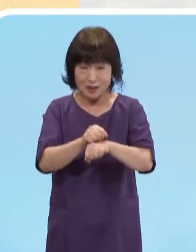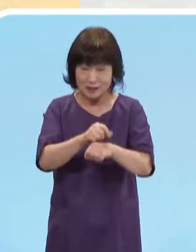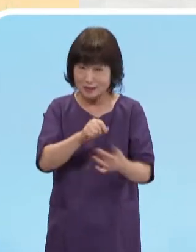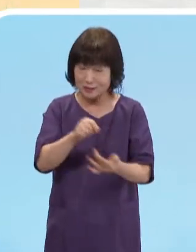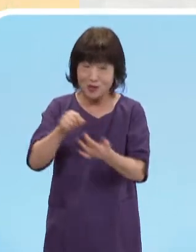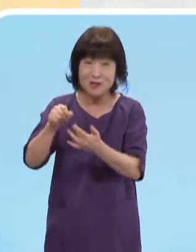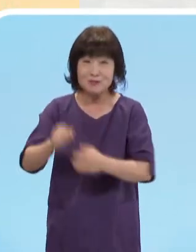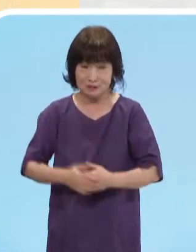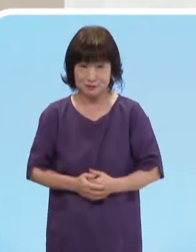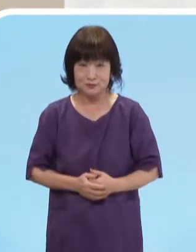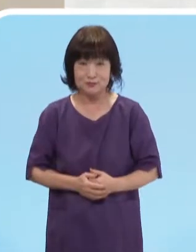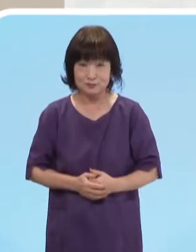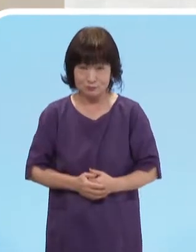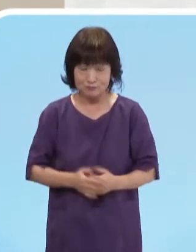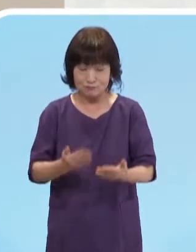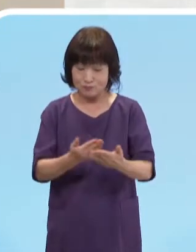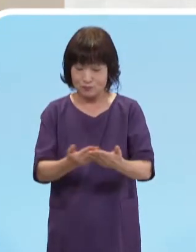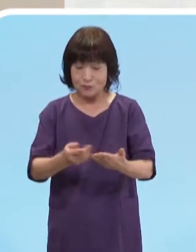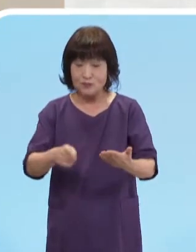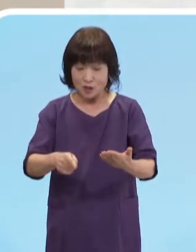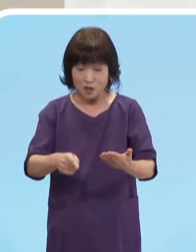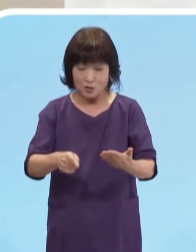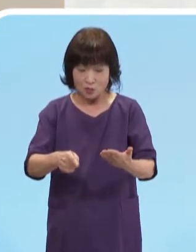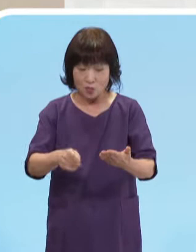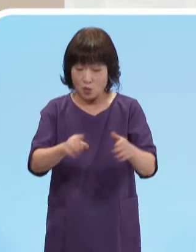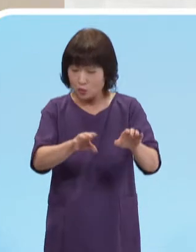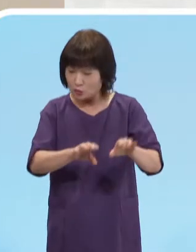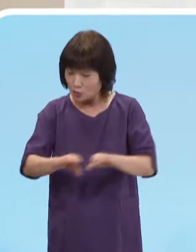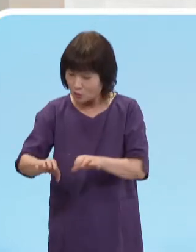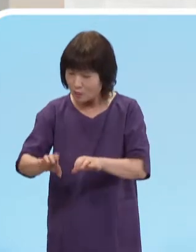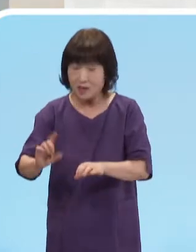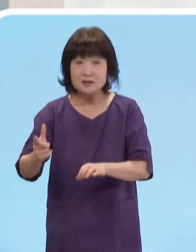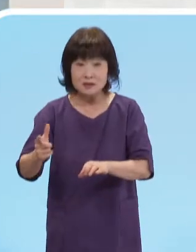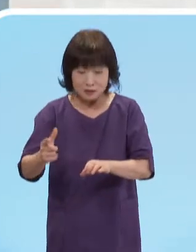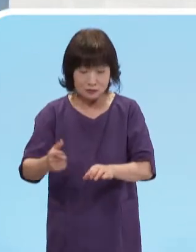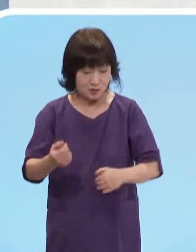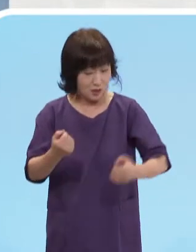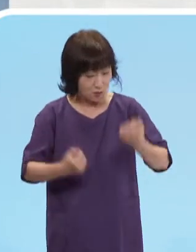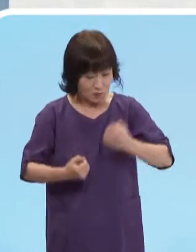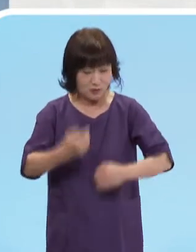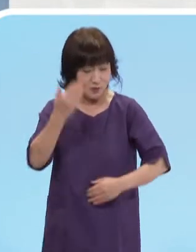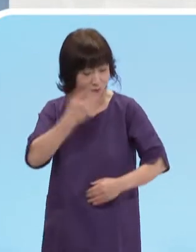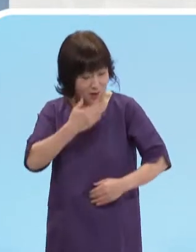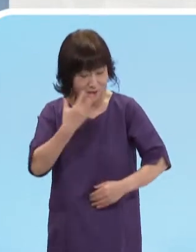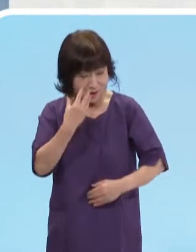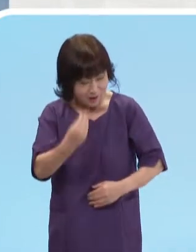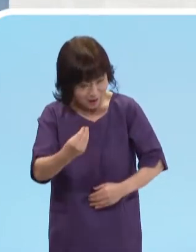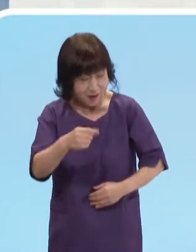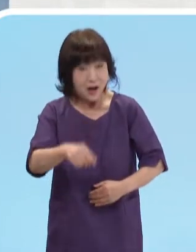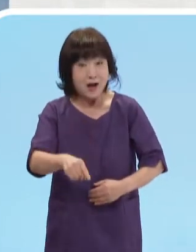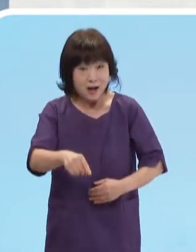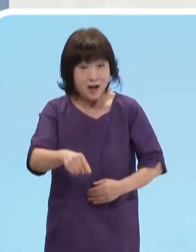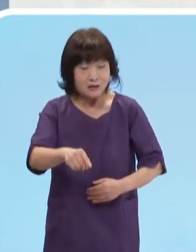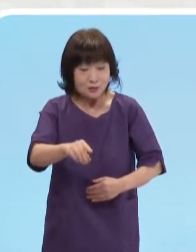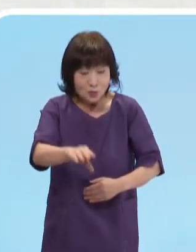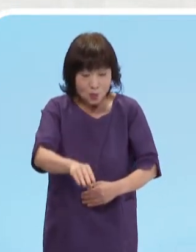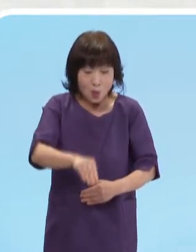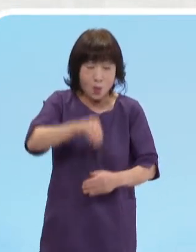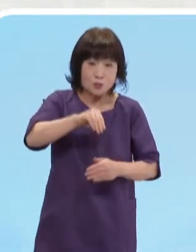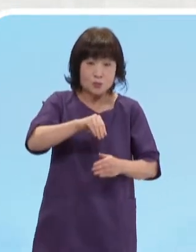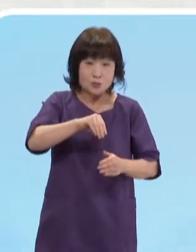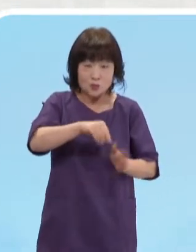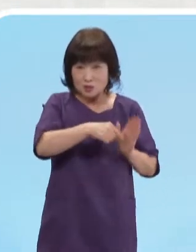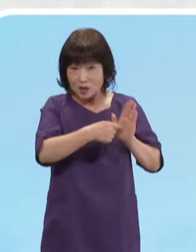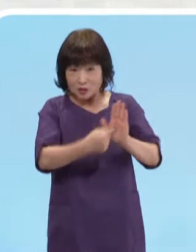い、選んでいきます。やはり面白いところをちょっと強調しながら作るっていう、その忠